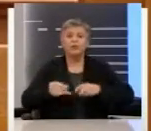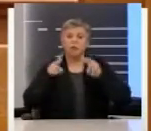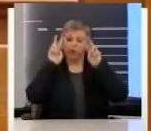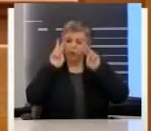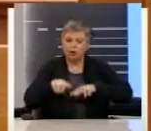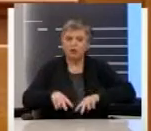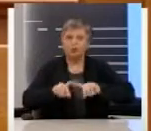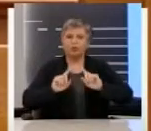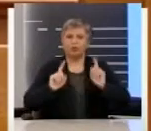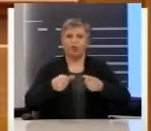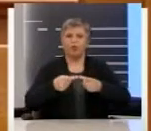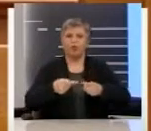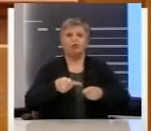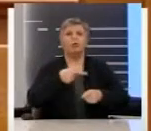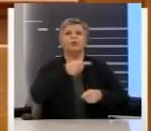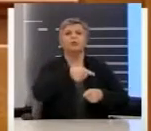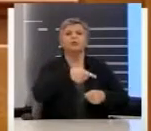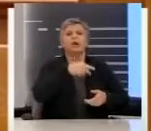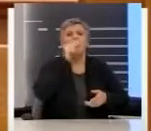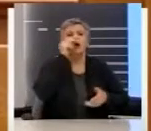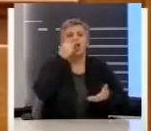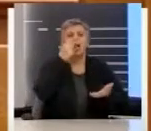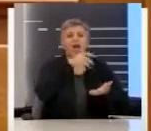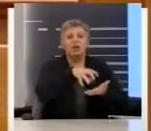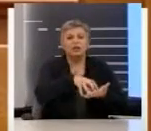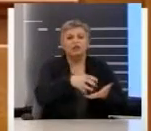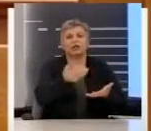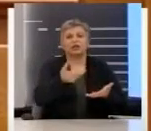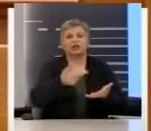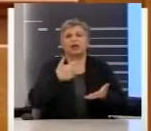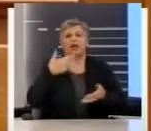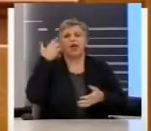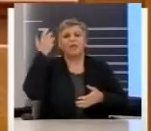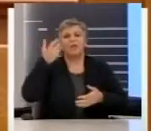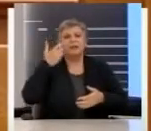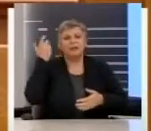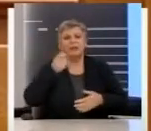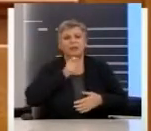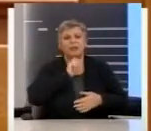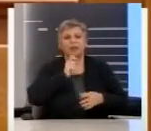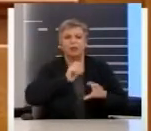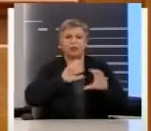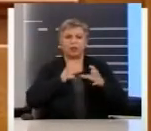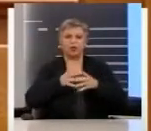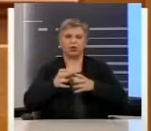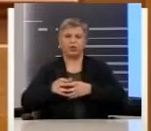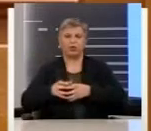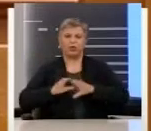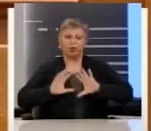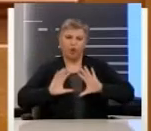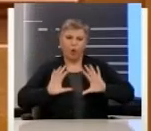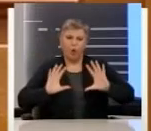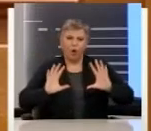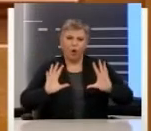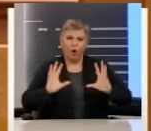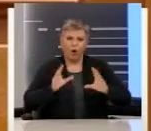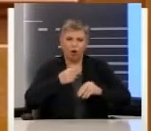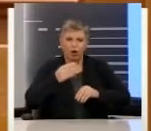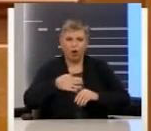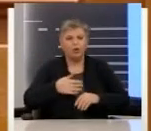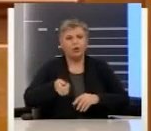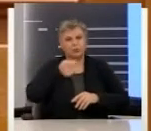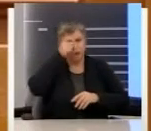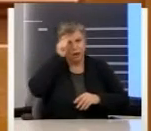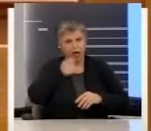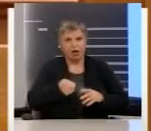εκκλησία, είτε είναι επιστήμη, είτε είναι πολιτικά κόμματα, είναι ό,τι υπάρχει. Θα τελειώσω, κύριε Πρόεδρε, δώστε μου 2 λεπτά, αν έχετε